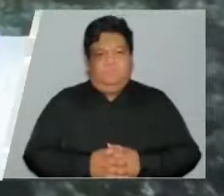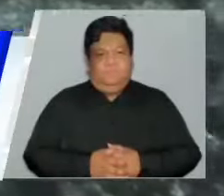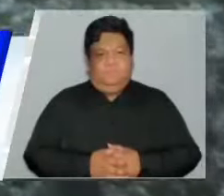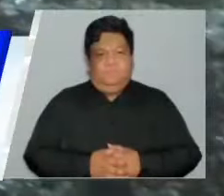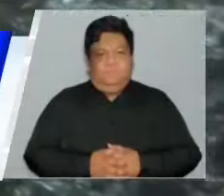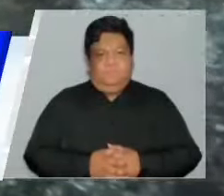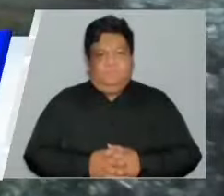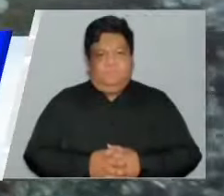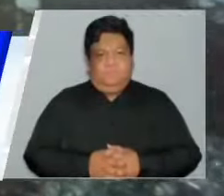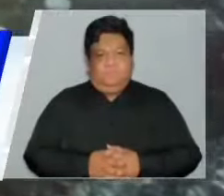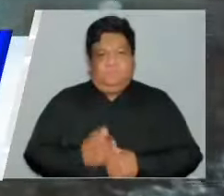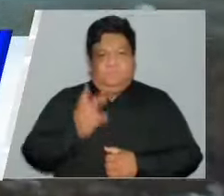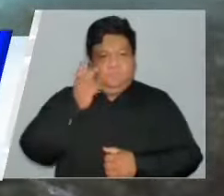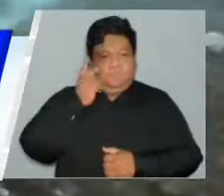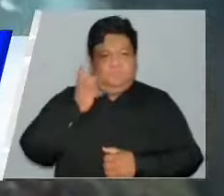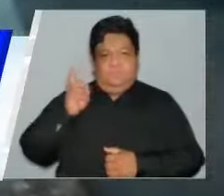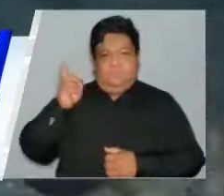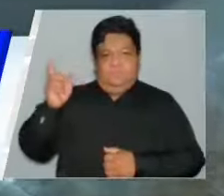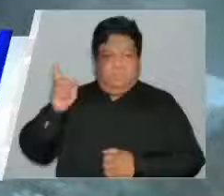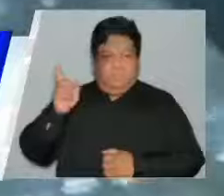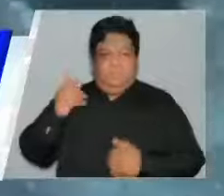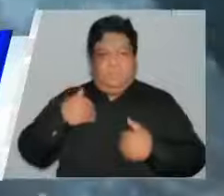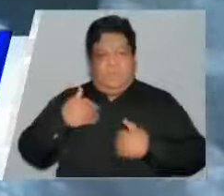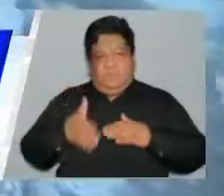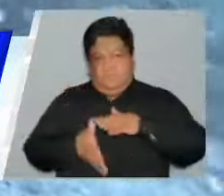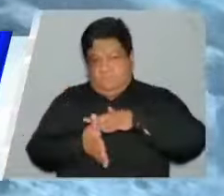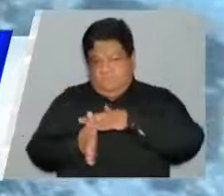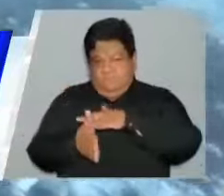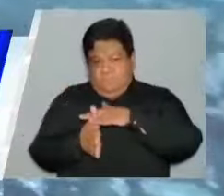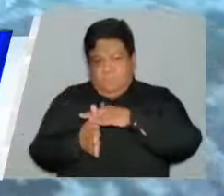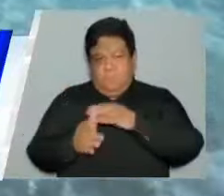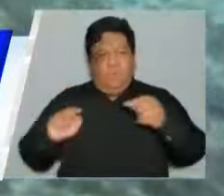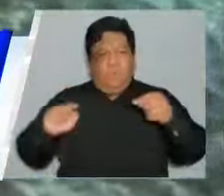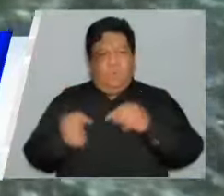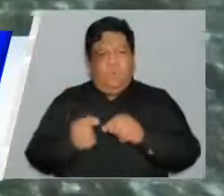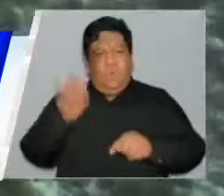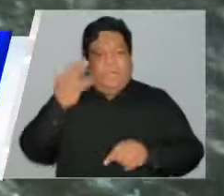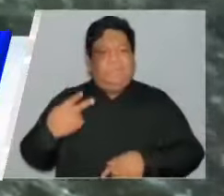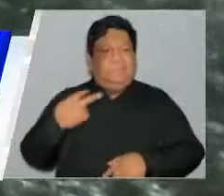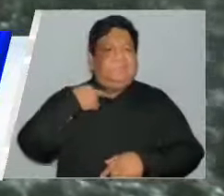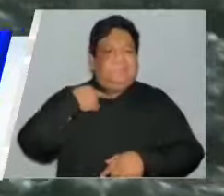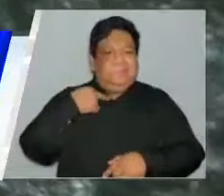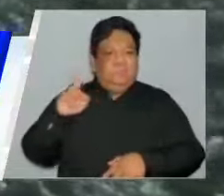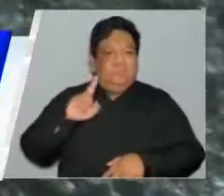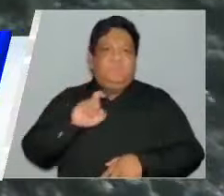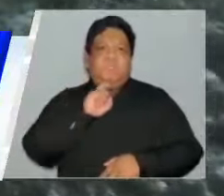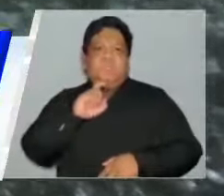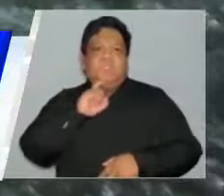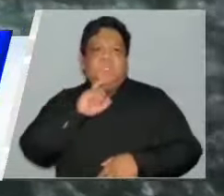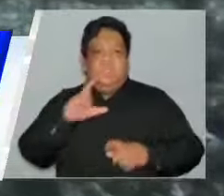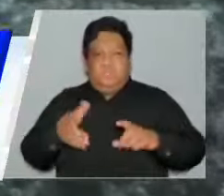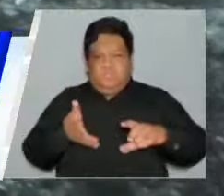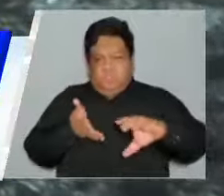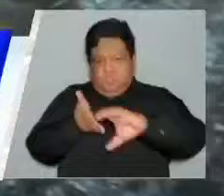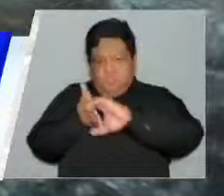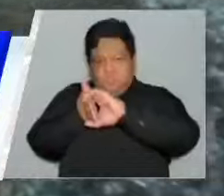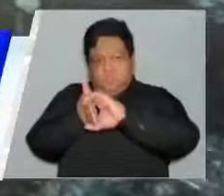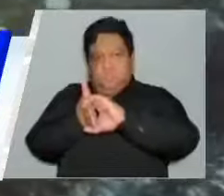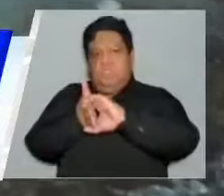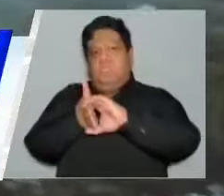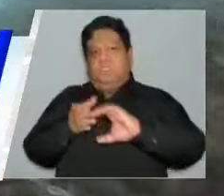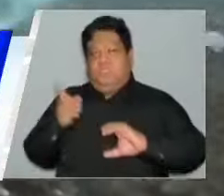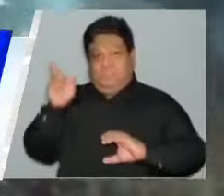Nagkaroon ng malaking sugat ang isang pating matapos maipit sa binog na bakal. Nasa lubong ng mga diver ang gray nurse shark